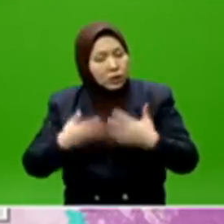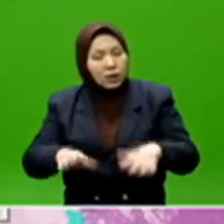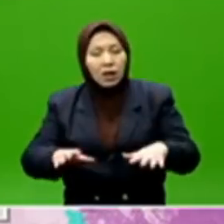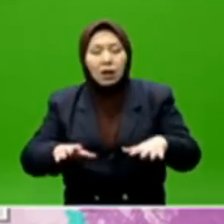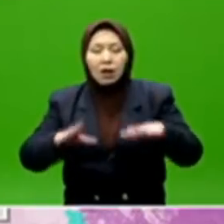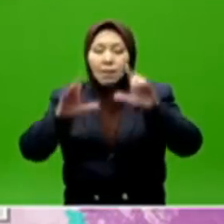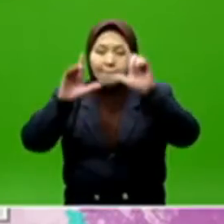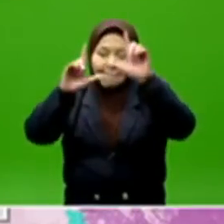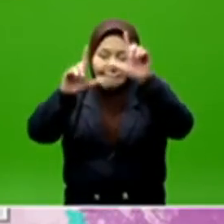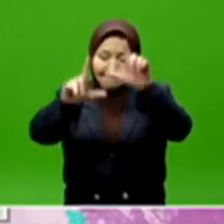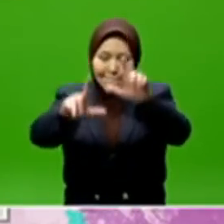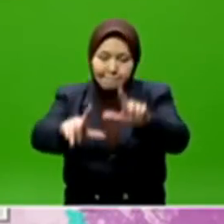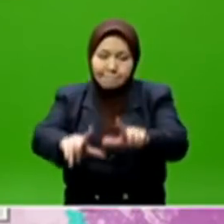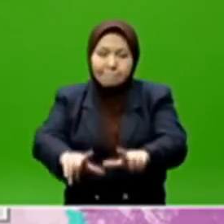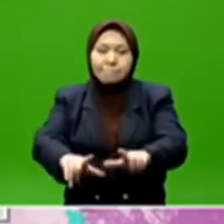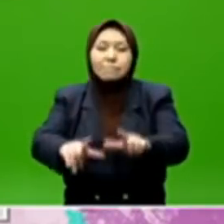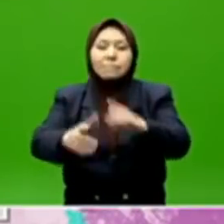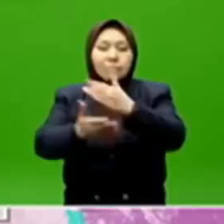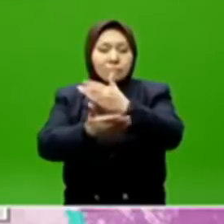askantu min